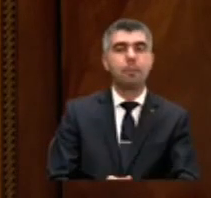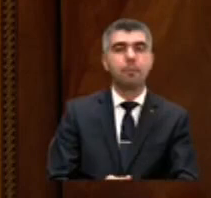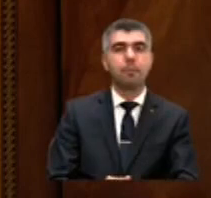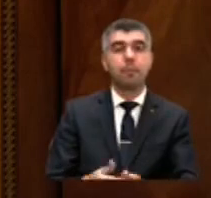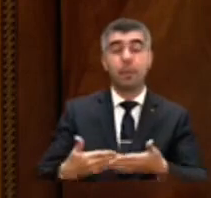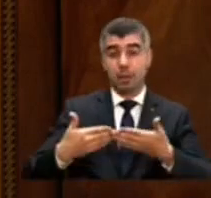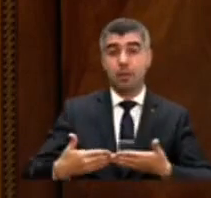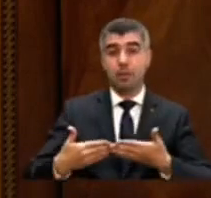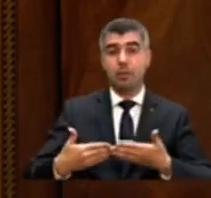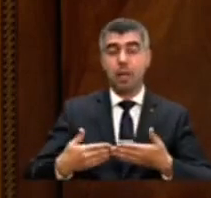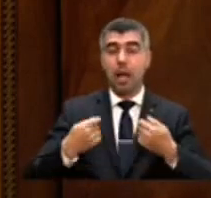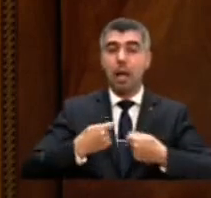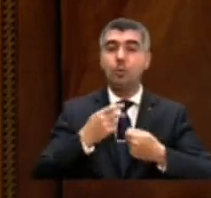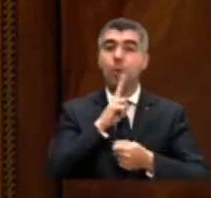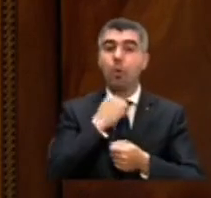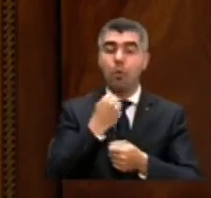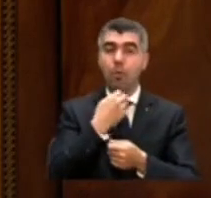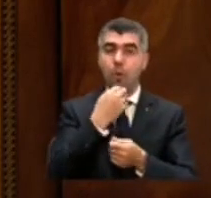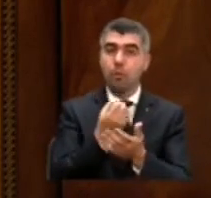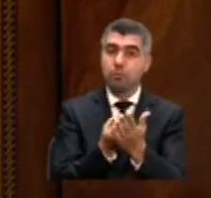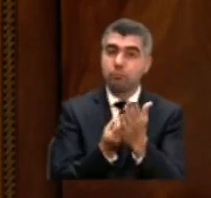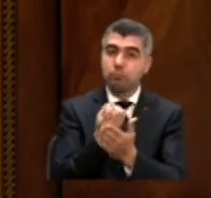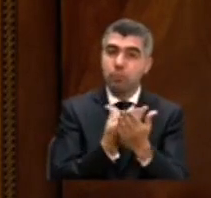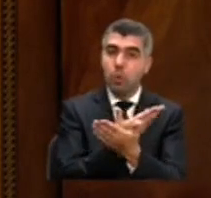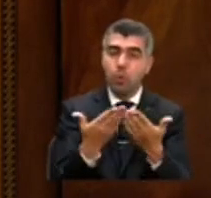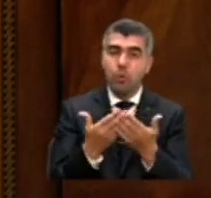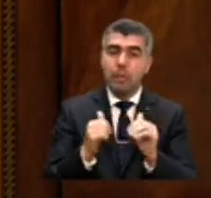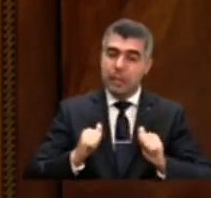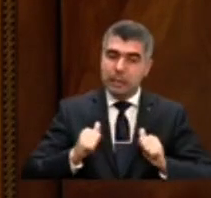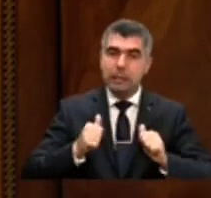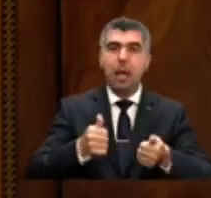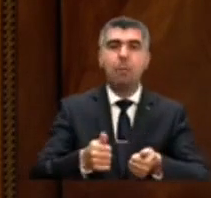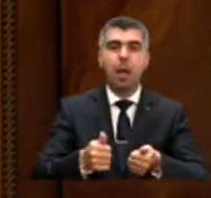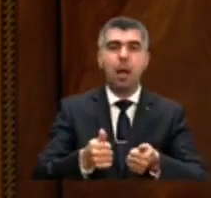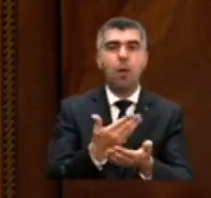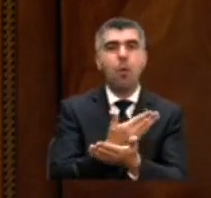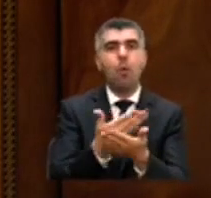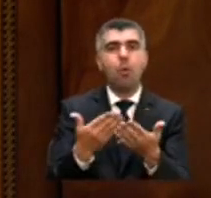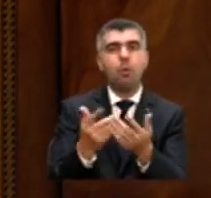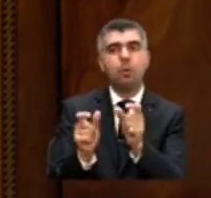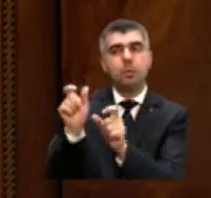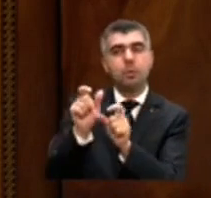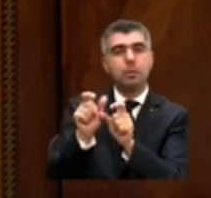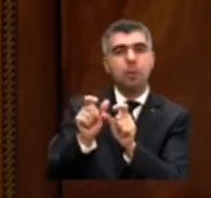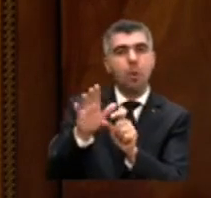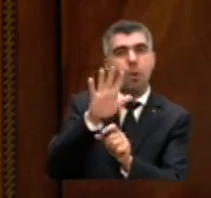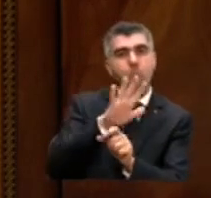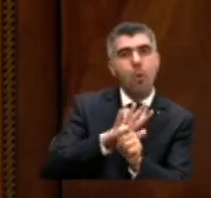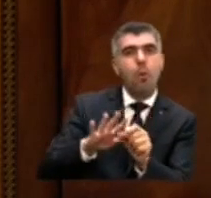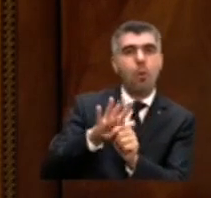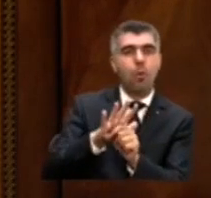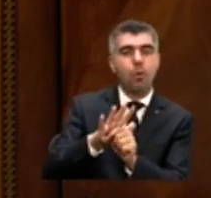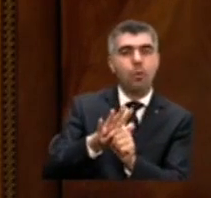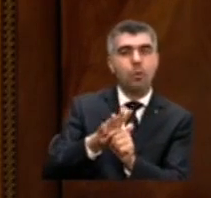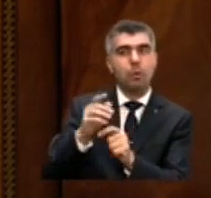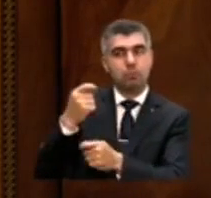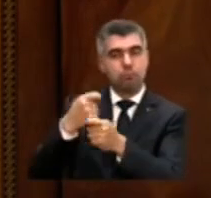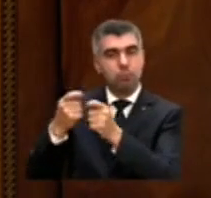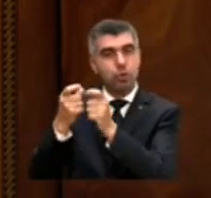من خلاله بتعبئة كل القوى والطاقات الحية للبلاد من فاعلين